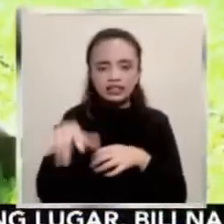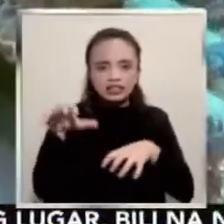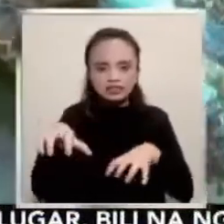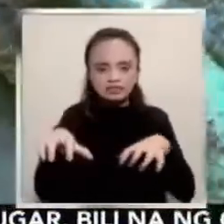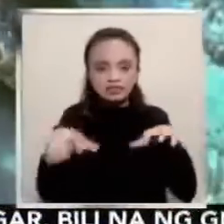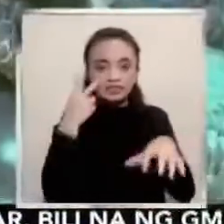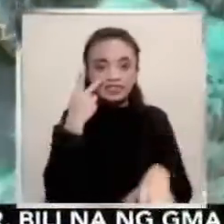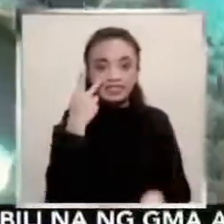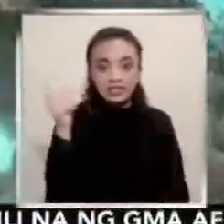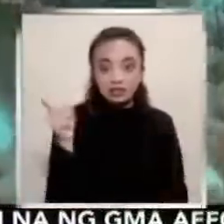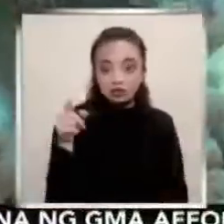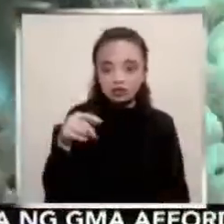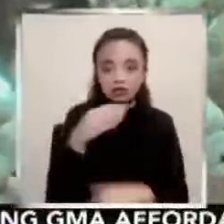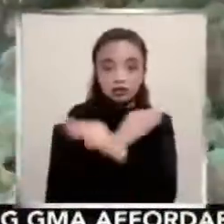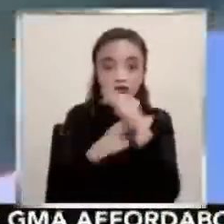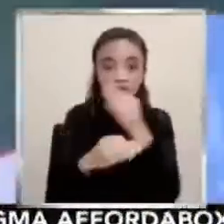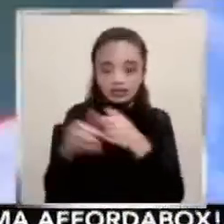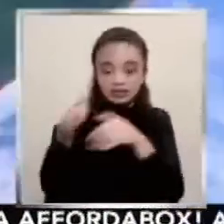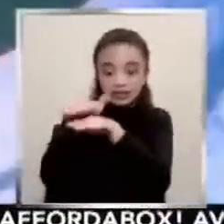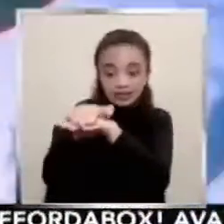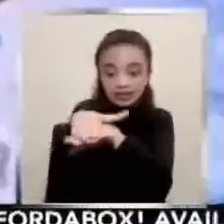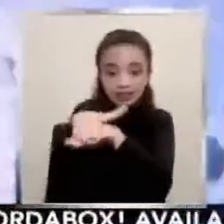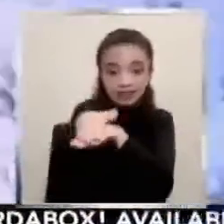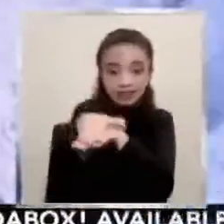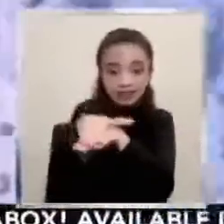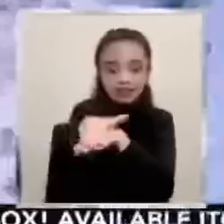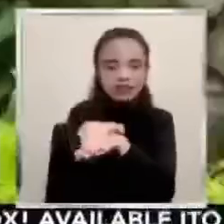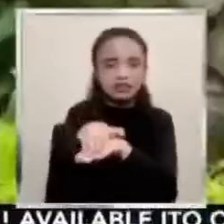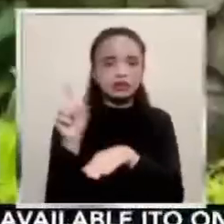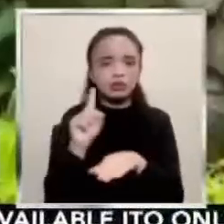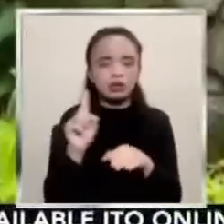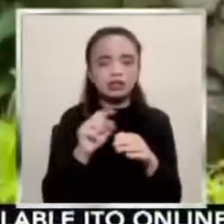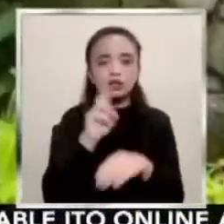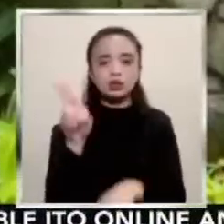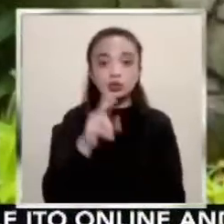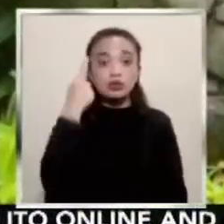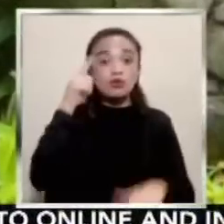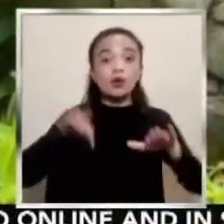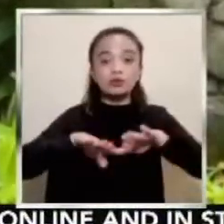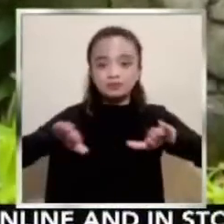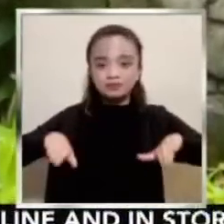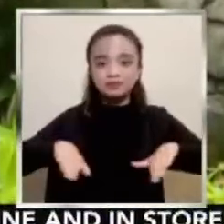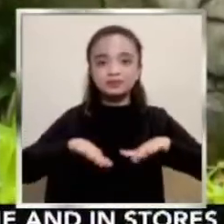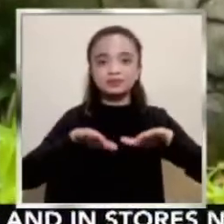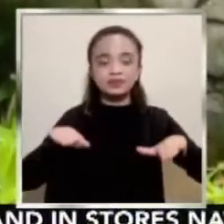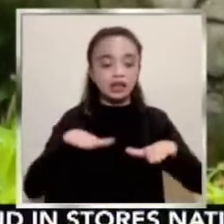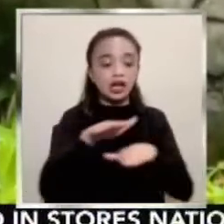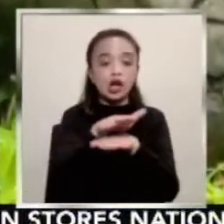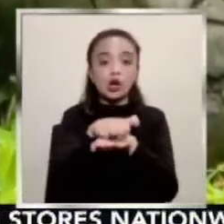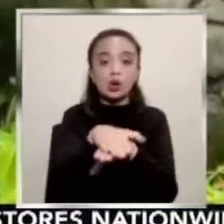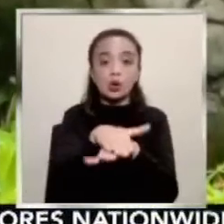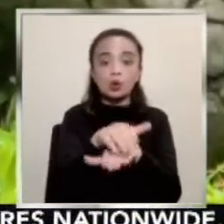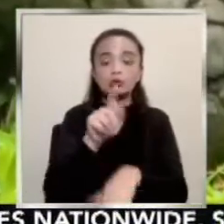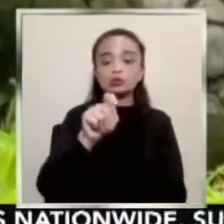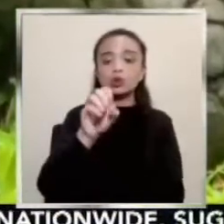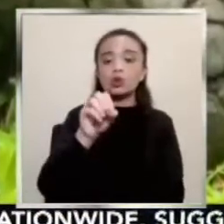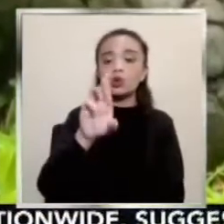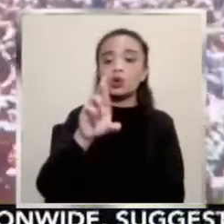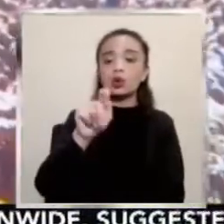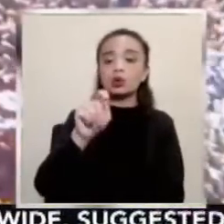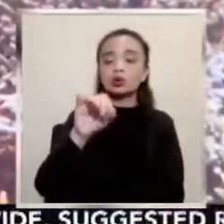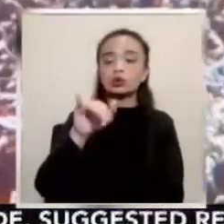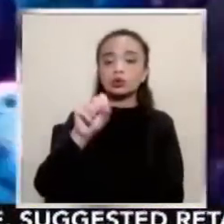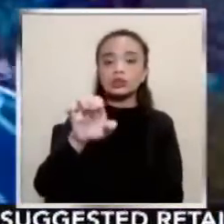ang paa ng mga pawikan o sea turtle, ito naman ay flat dahil ginagamit nilang panlangoy. Ang mga tortoise ay herbivores, kumakain lamang ng damo at ng mga